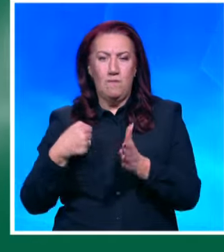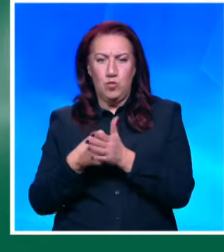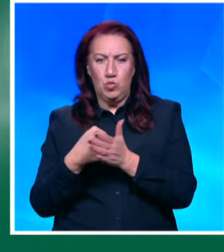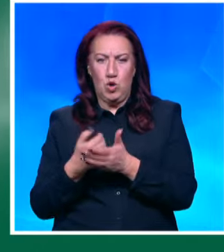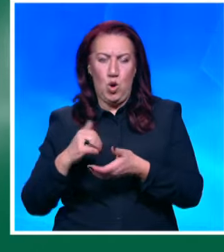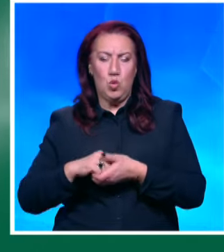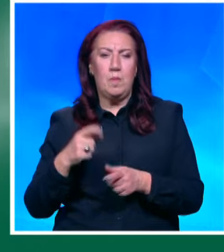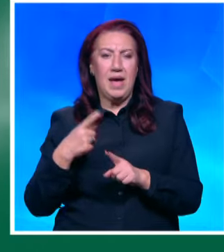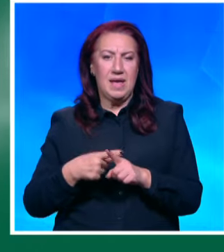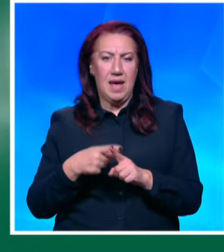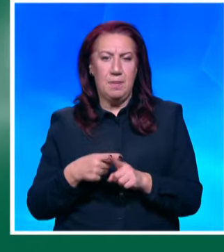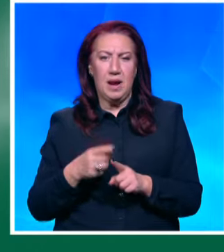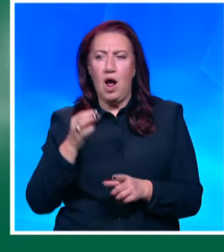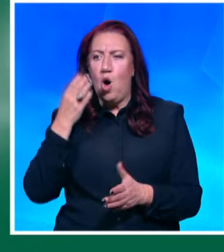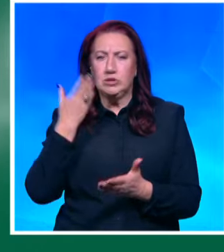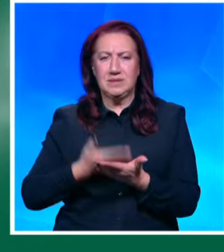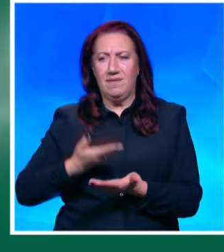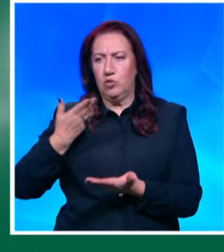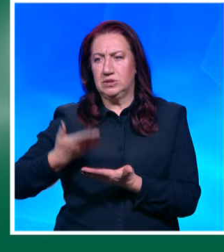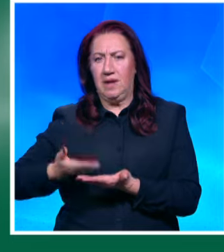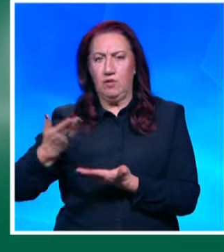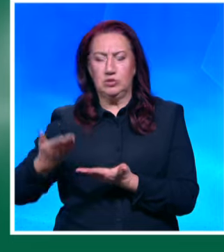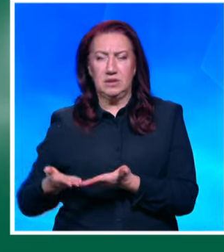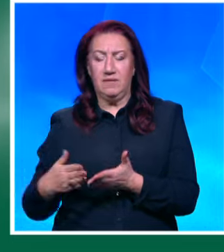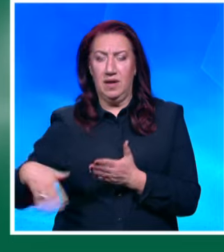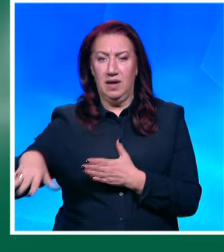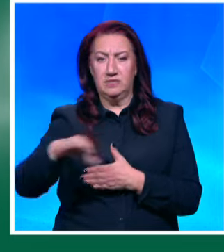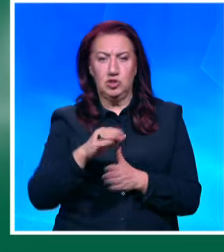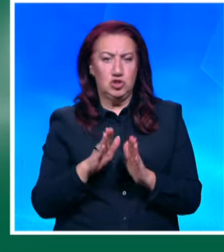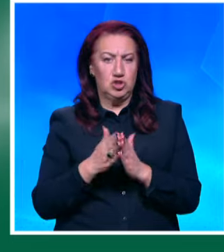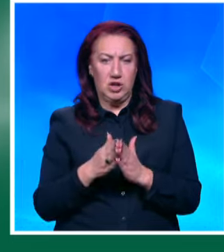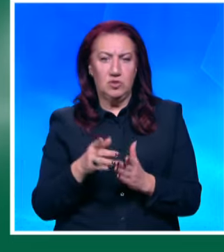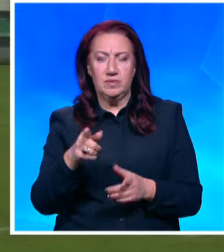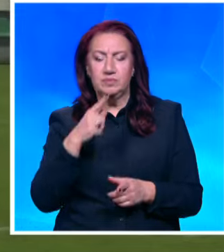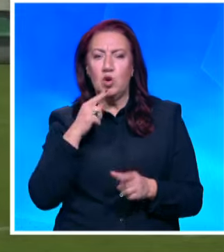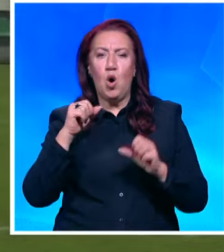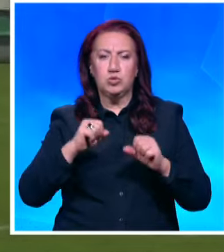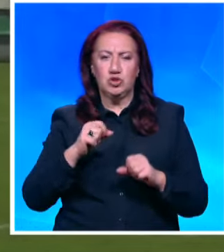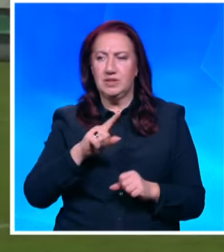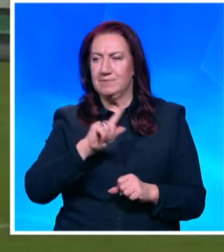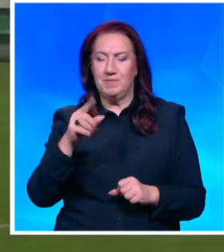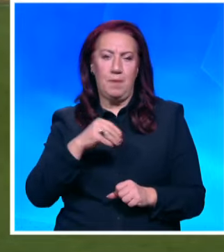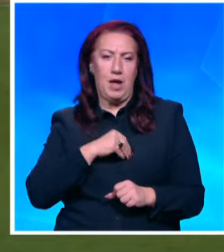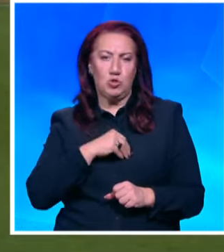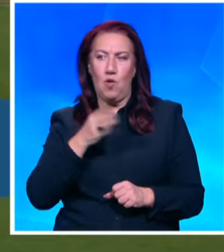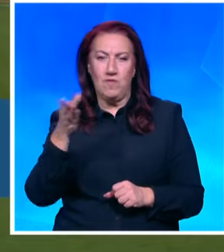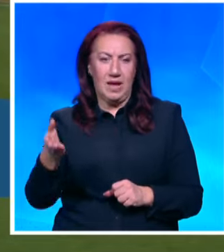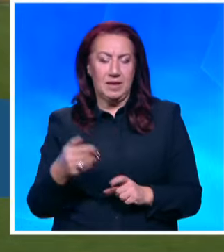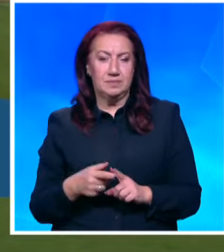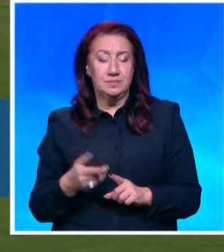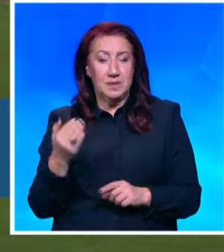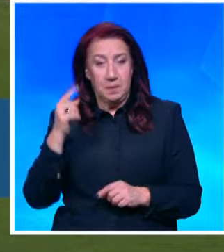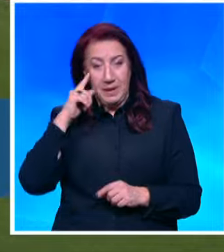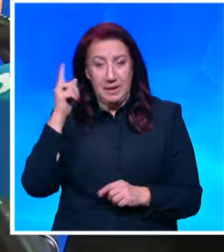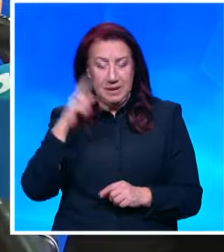депозирали своите заявления за освобождаване. Реакцията им идва след снетото доверие към тях от страна на общината. Преди дни кметът Петър Кулински обяви, че докато